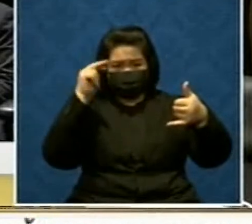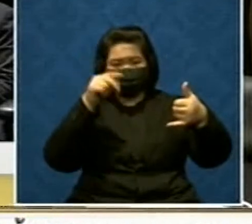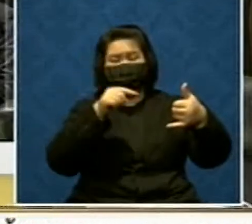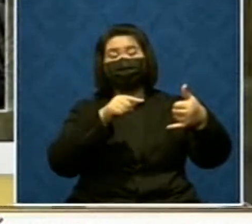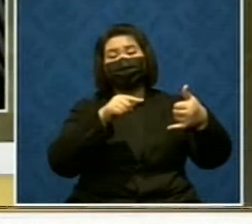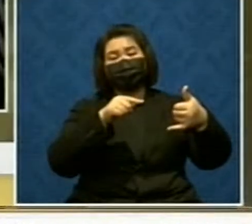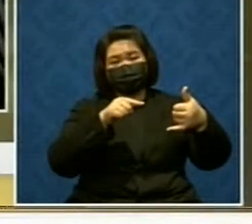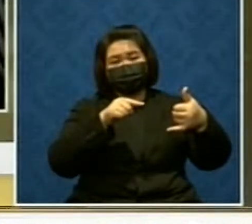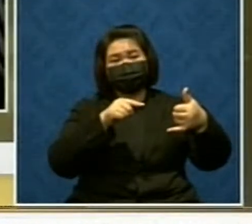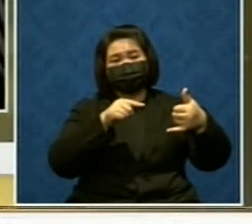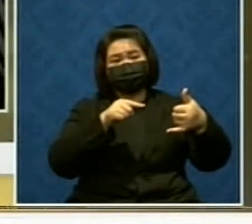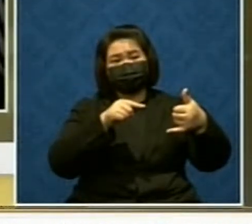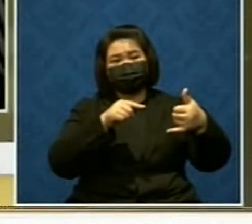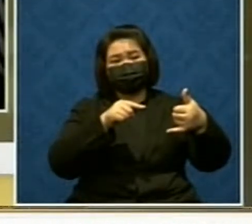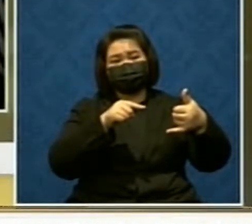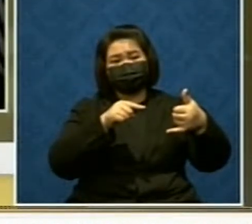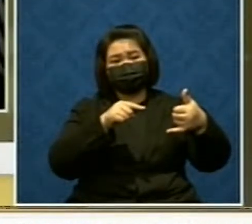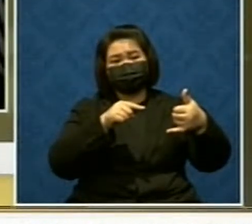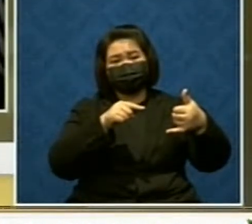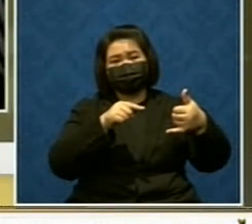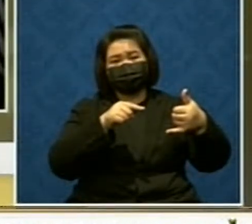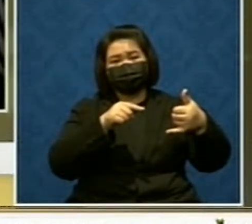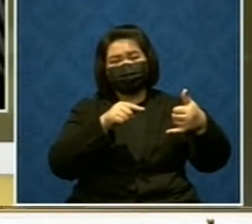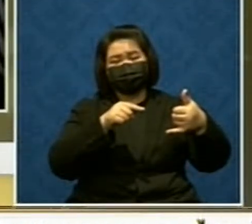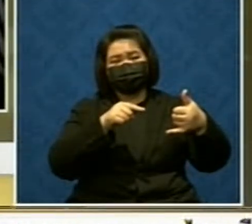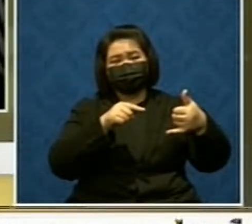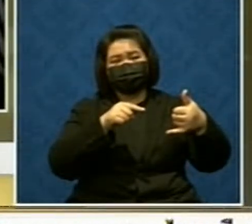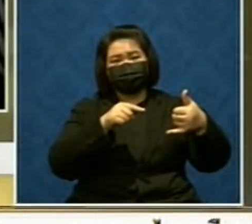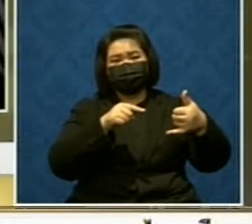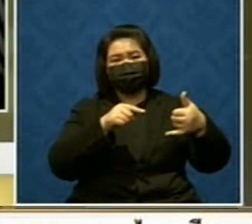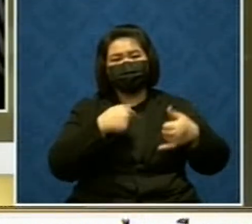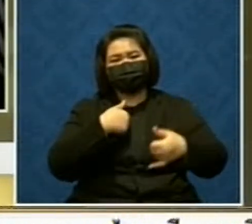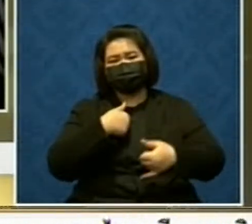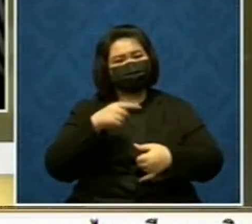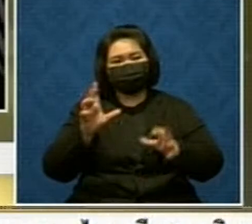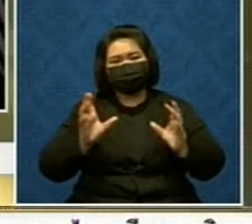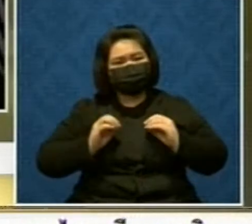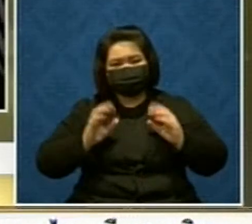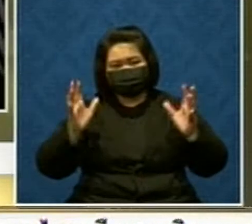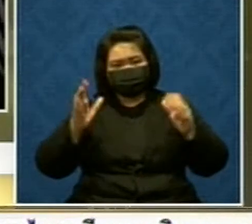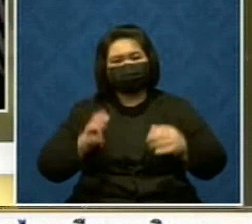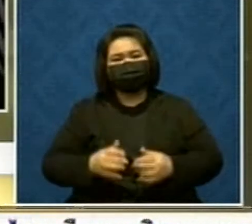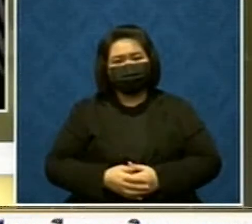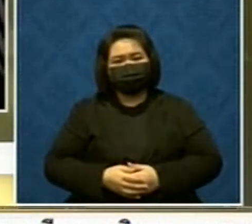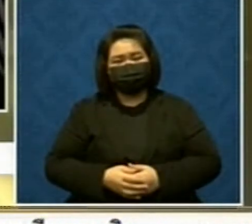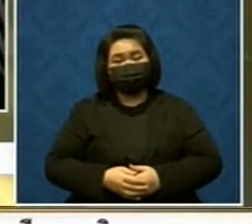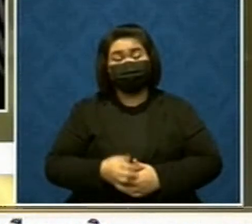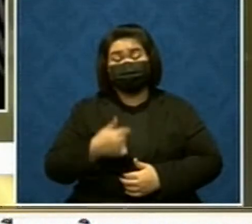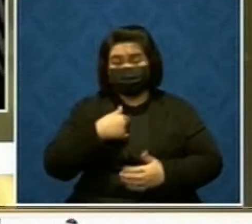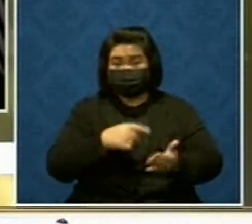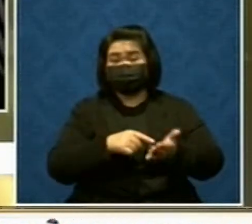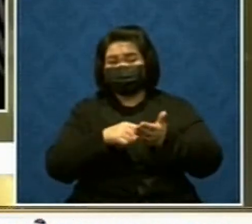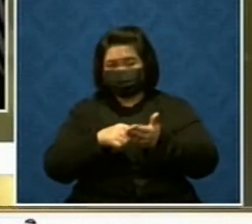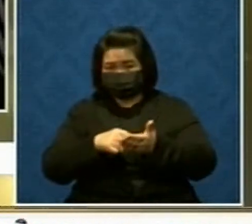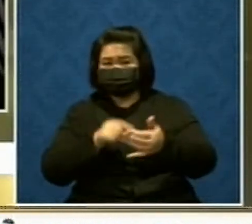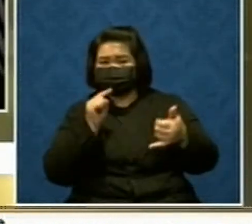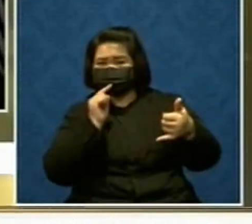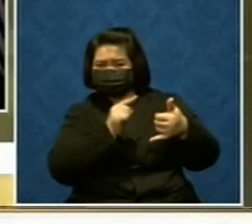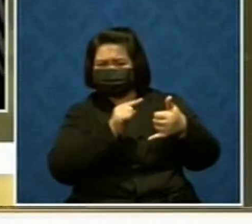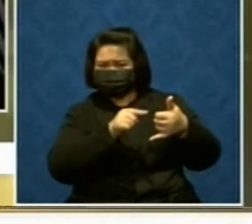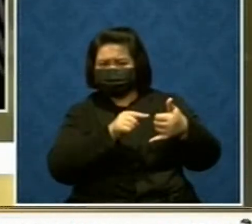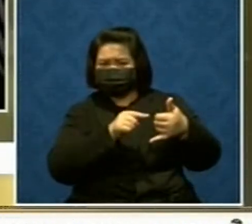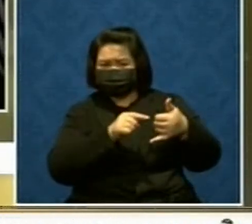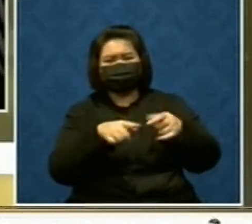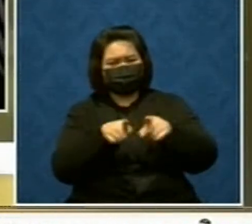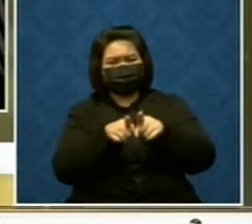ในสิ่งที่เรียกว่าเรารับไม่ได้ที่เรายื่นอภิปรายไว้วางใจมันก็เรื่อง